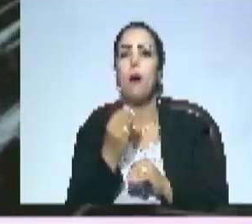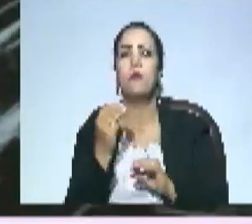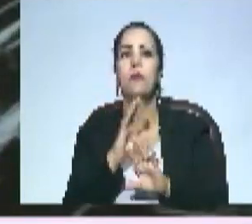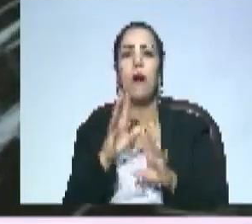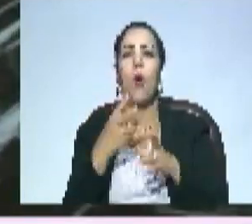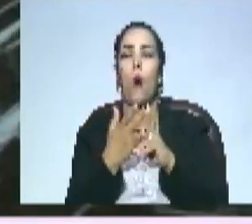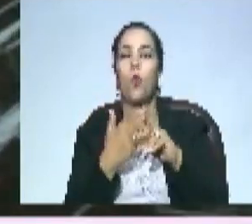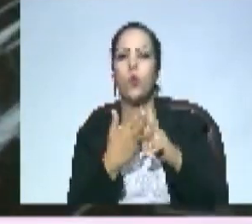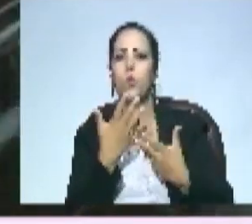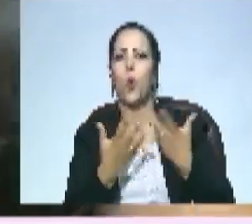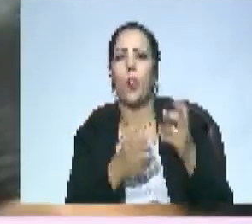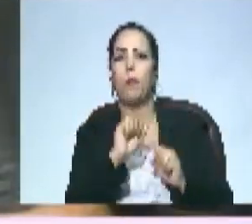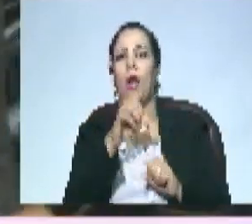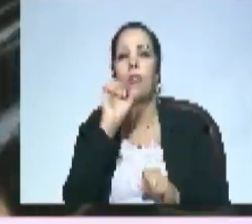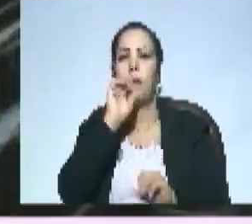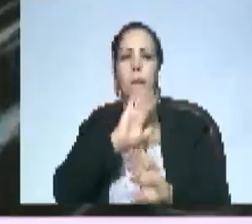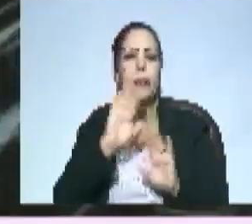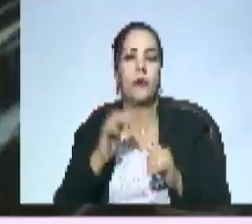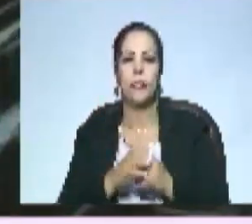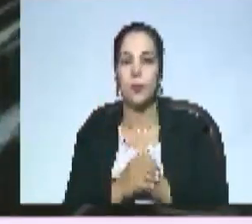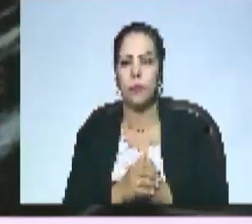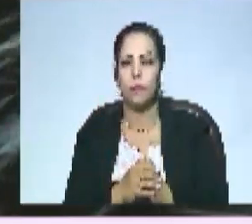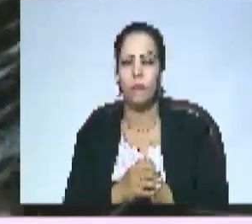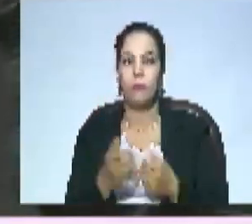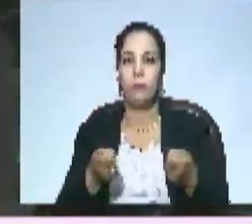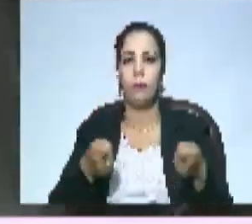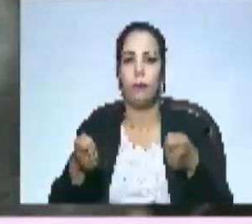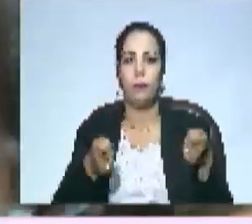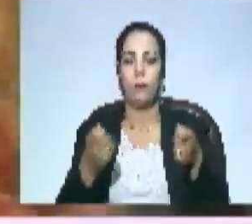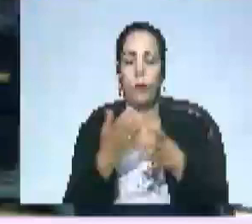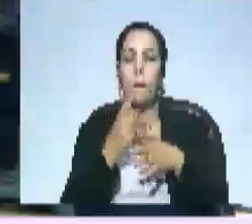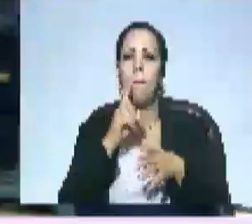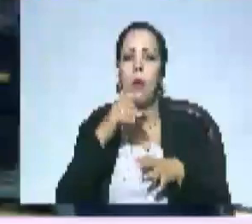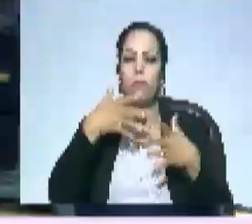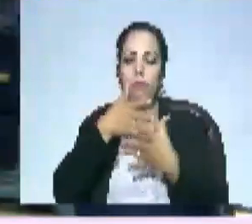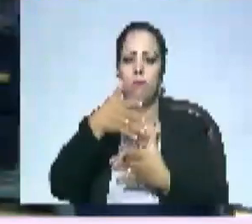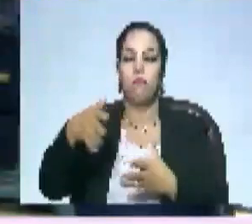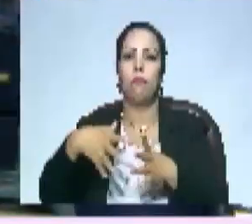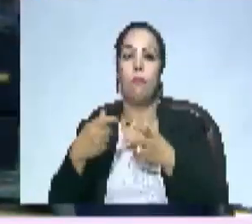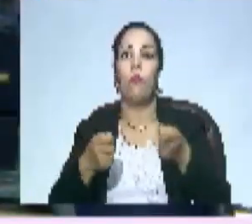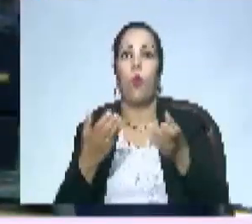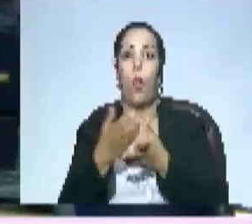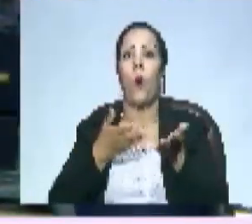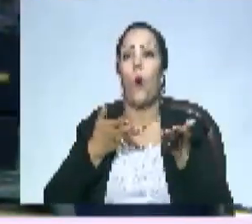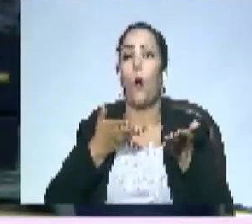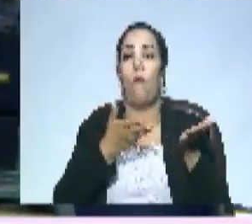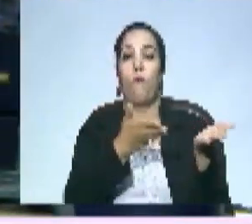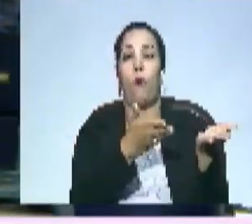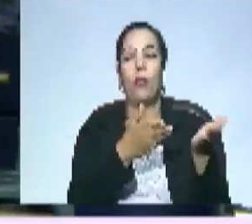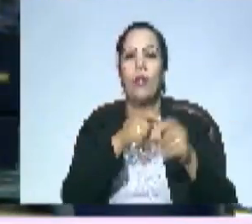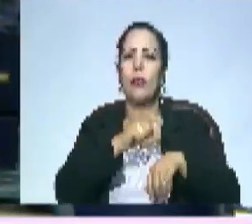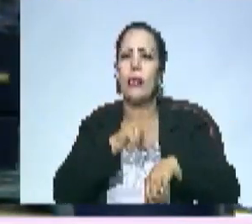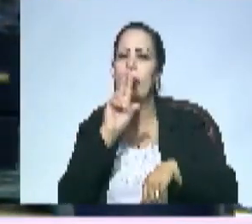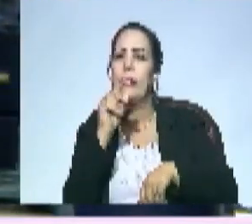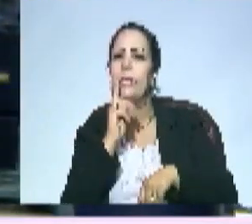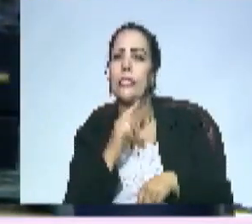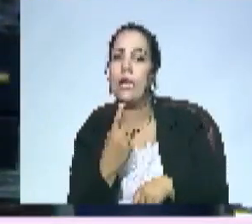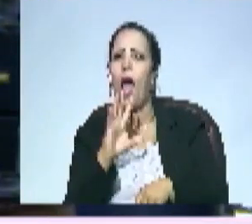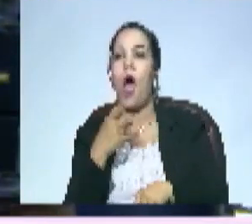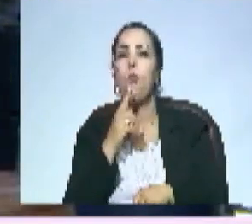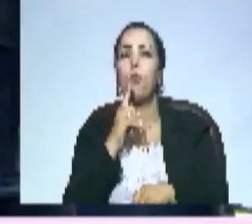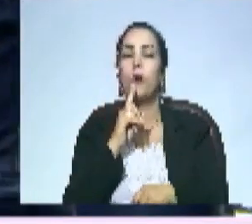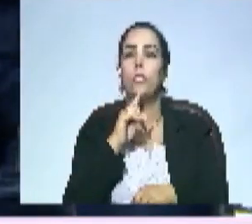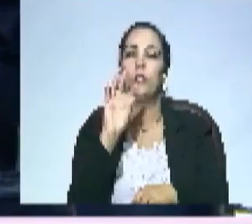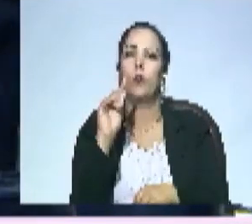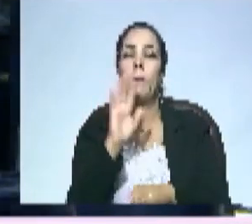بتستوى في الصوص بتاعها وهندخل الفرن هتاخد معانا ثلث ساعه نص ساعه وبعدين هنطلعها تاخد